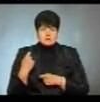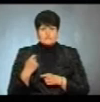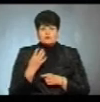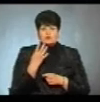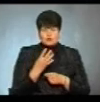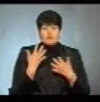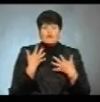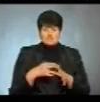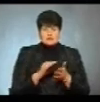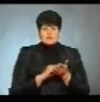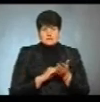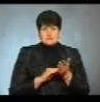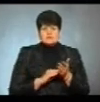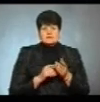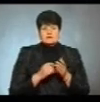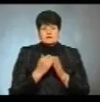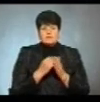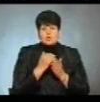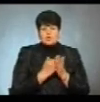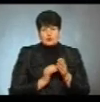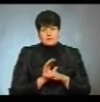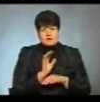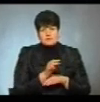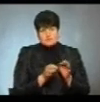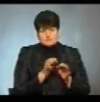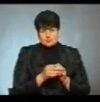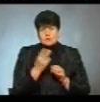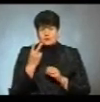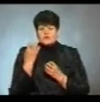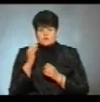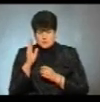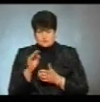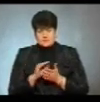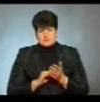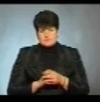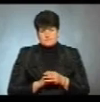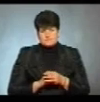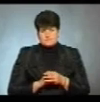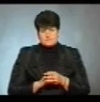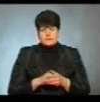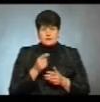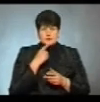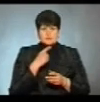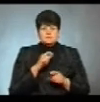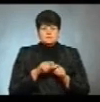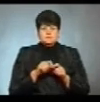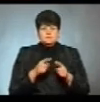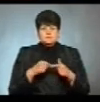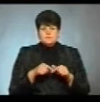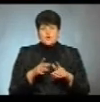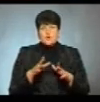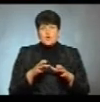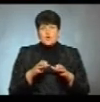4 з яких вже складено адміністративні протоколи, направлені до суду, по 2 ще будуть складені. За словами експерта обласного осередку